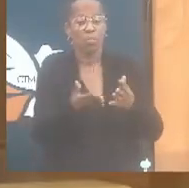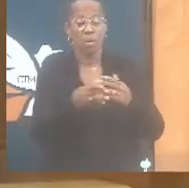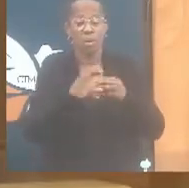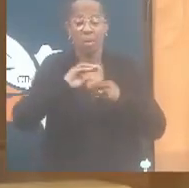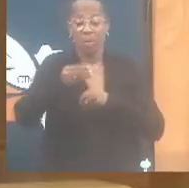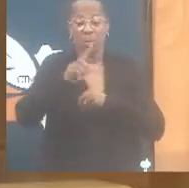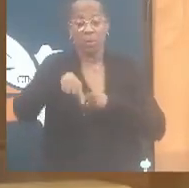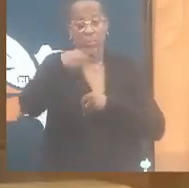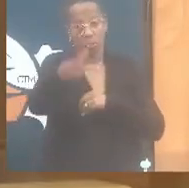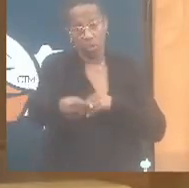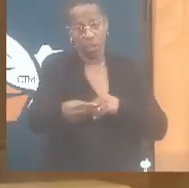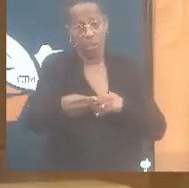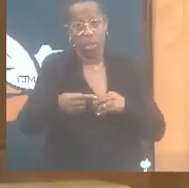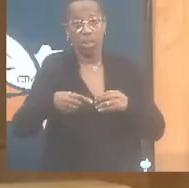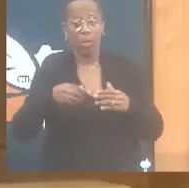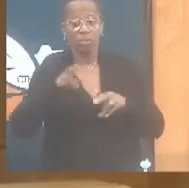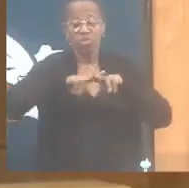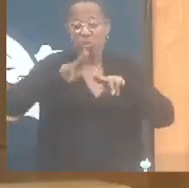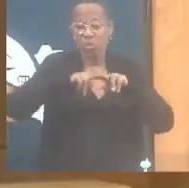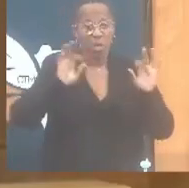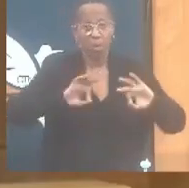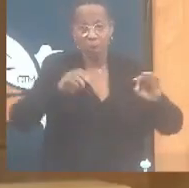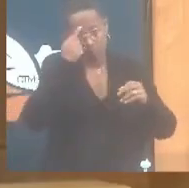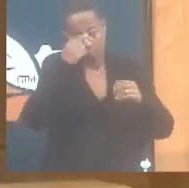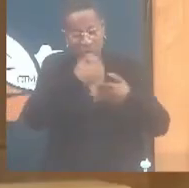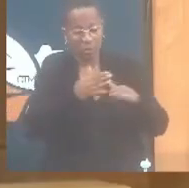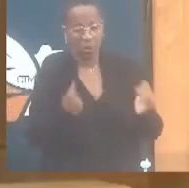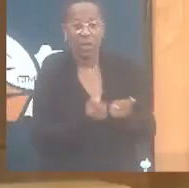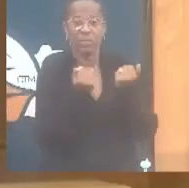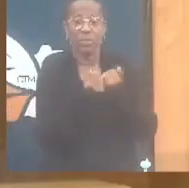avons invité, j'ai regardé, il n'y a toujours pas de chantier pour le BTP.